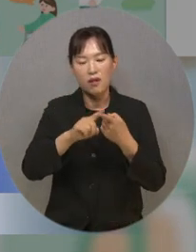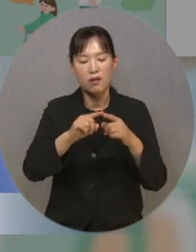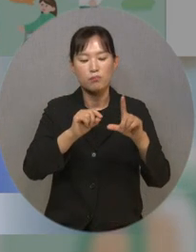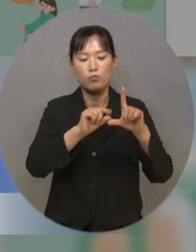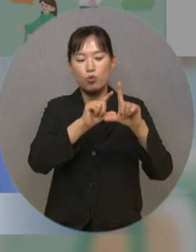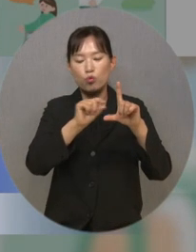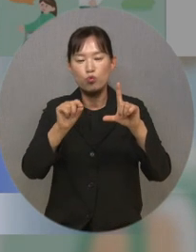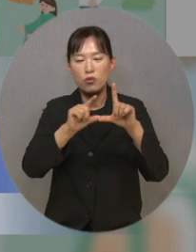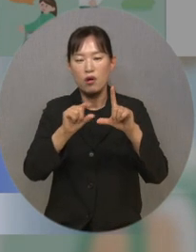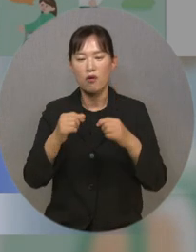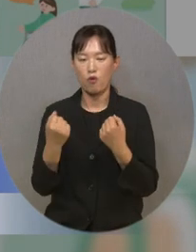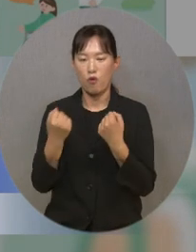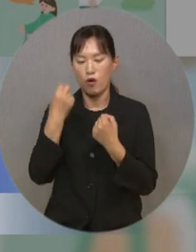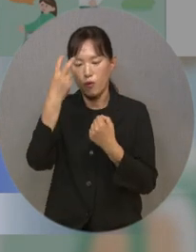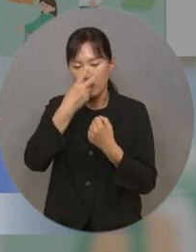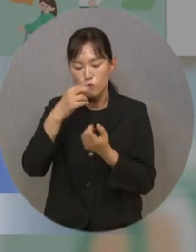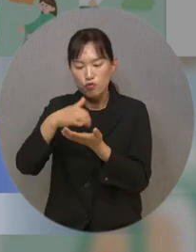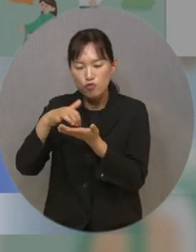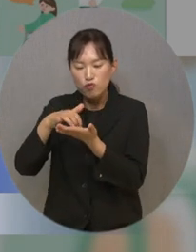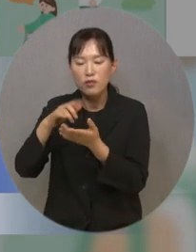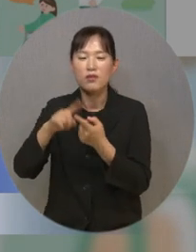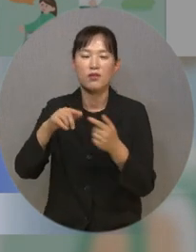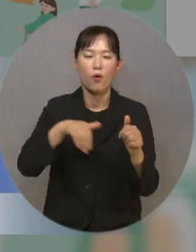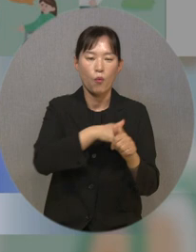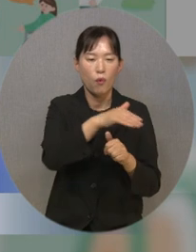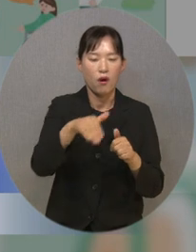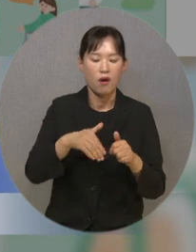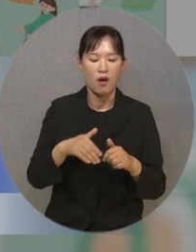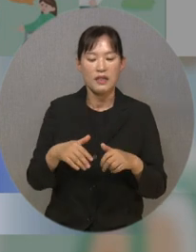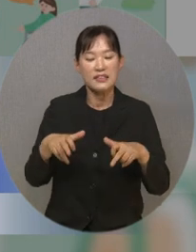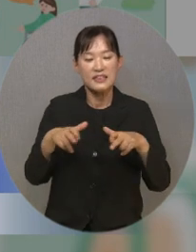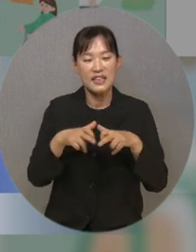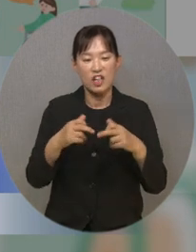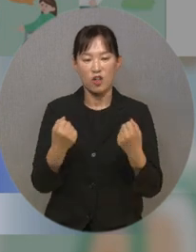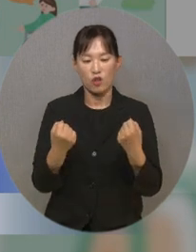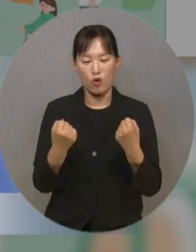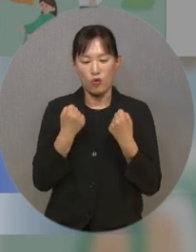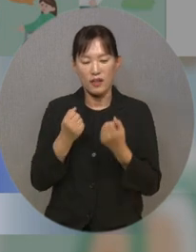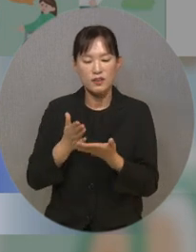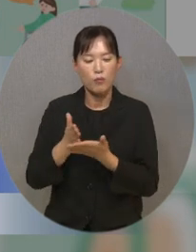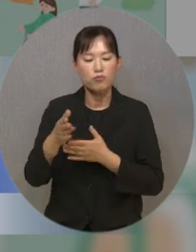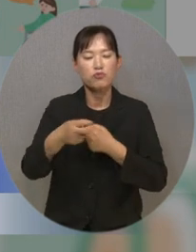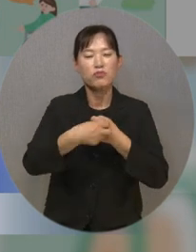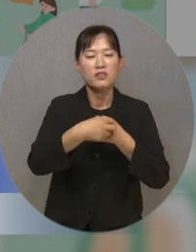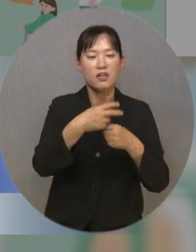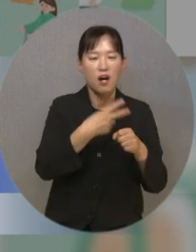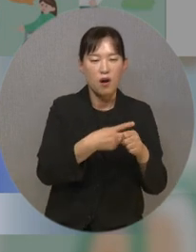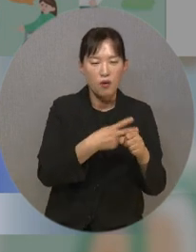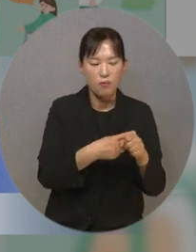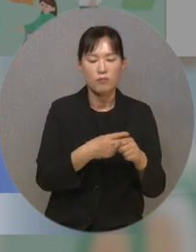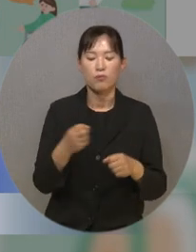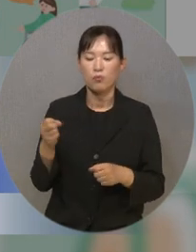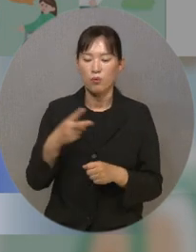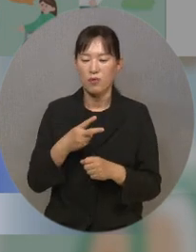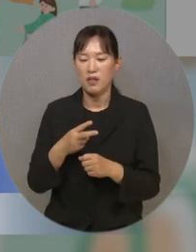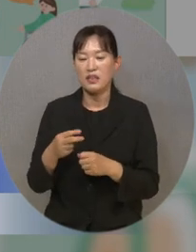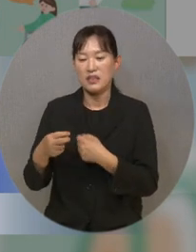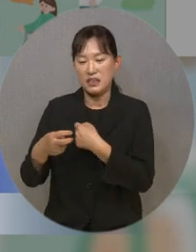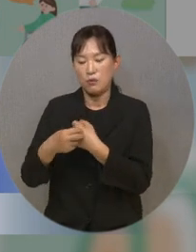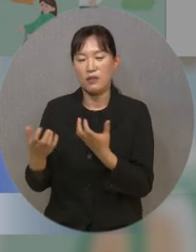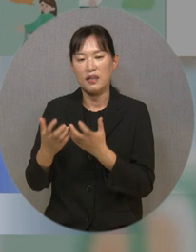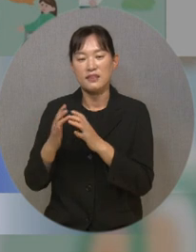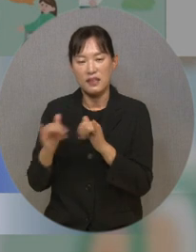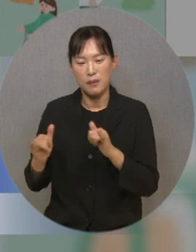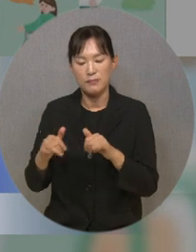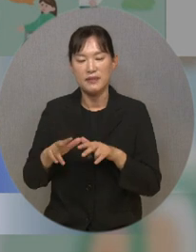수급률 현황에 대한 내용과 함께 장애인 건강주의 시범사업 현황 의료 종사자와 장애인 당사자들의